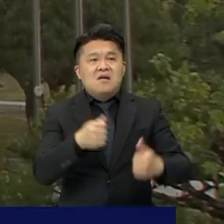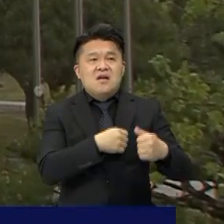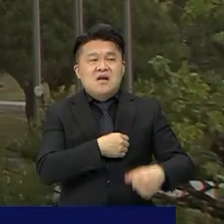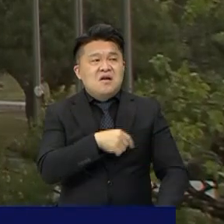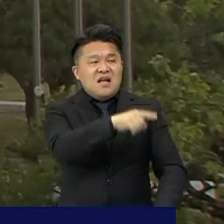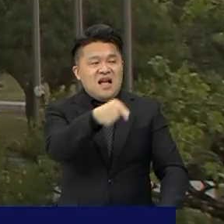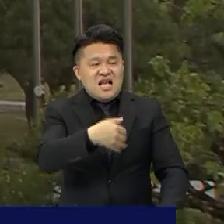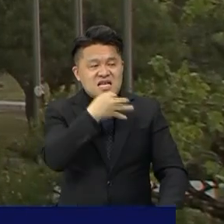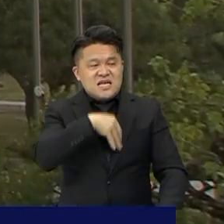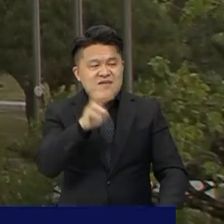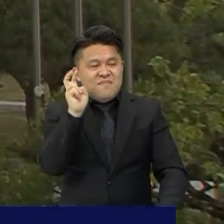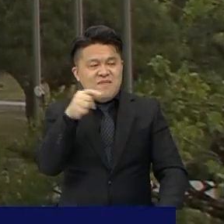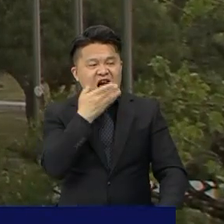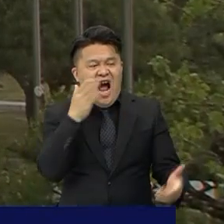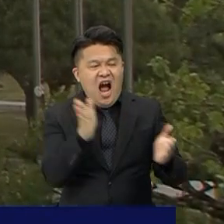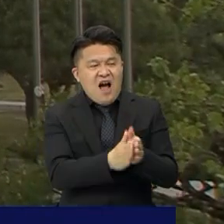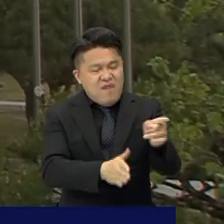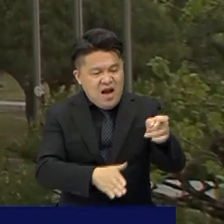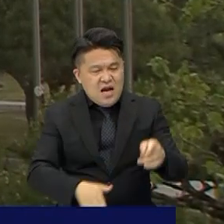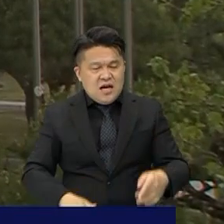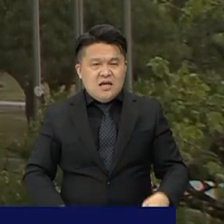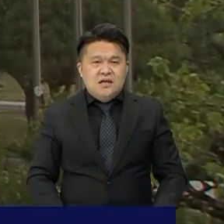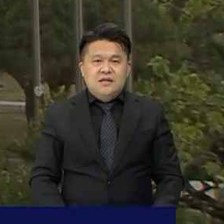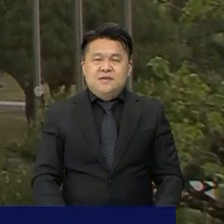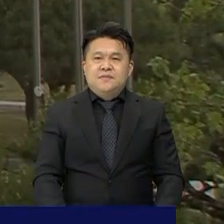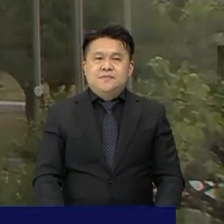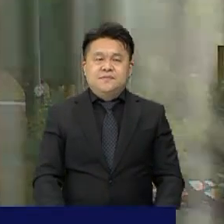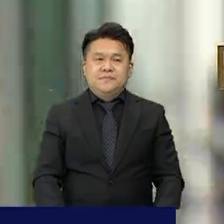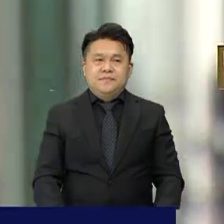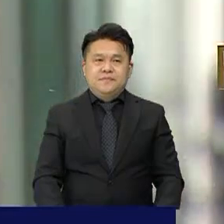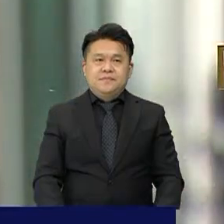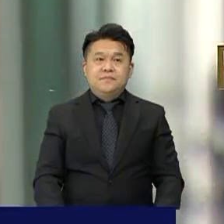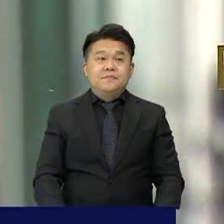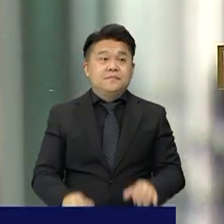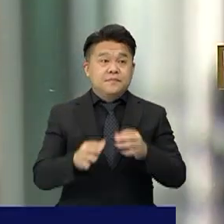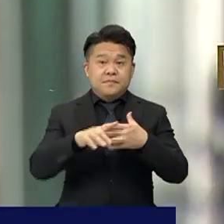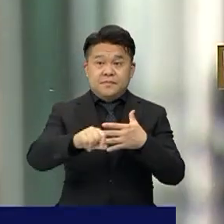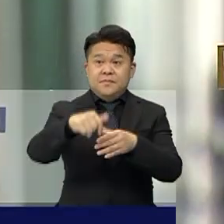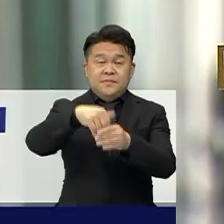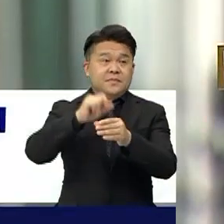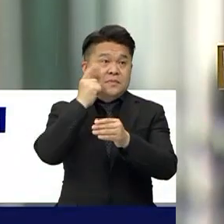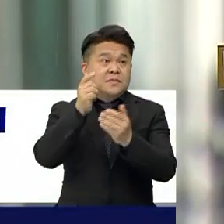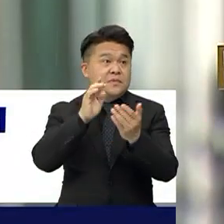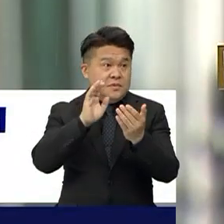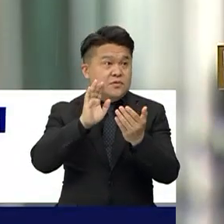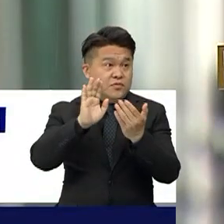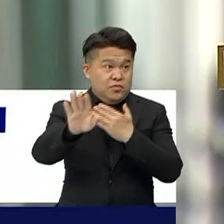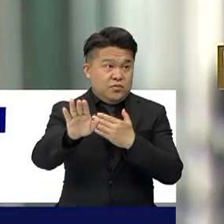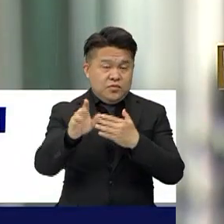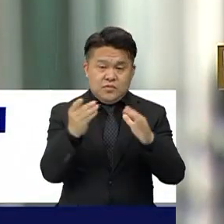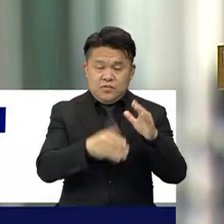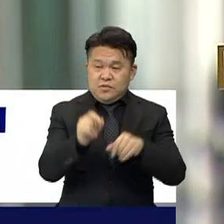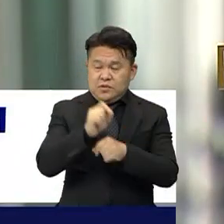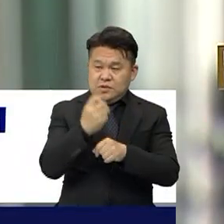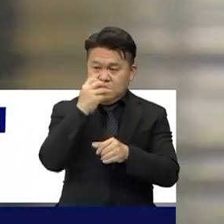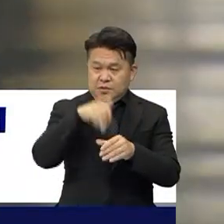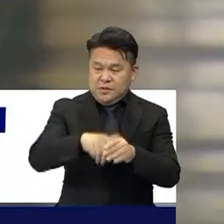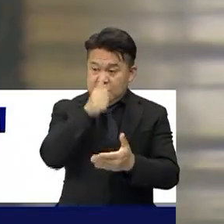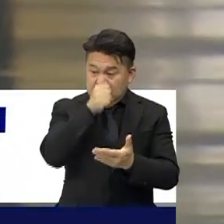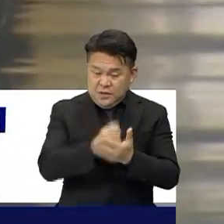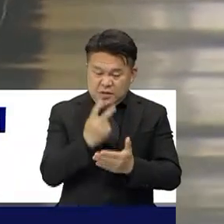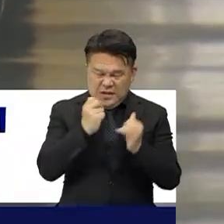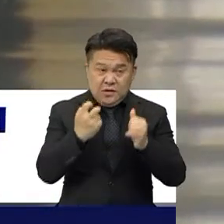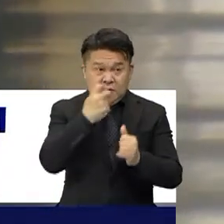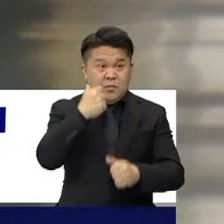국회의원들만 혜택을 보려는 야합이라는 반응이 터져 나왔습니다. 지방선거를 한 달 앞두고 공직자 선거 범죄에 대한 검찰